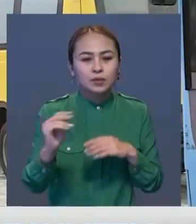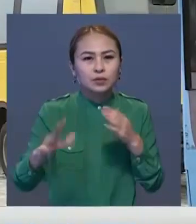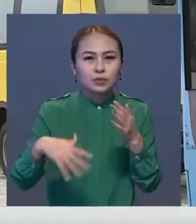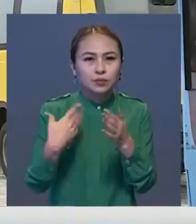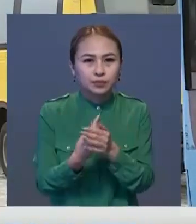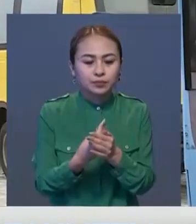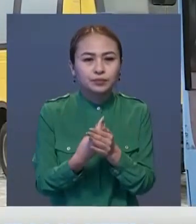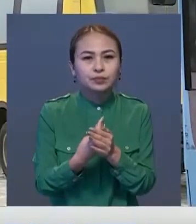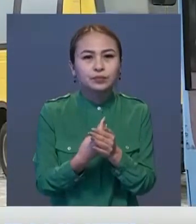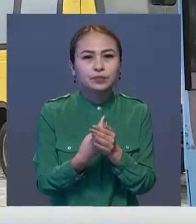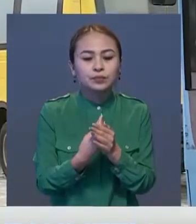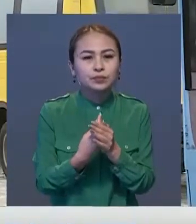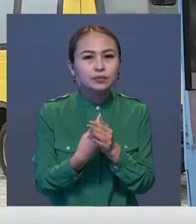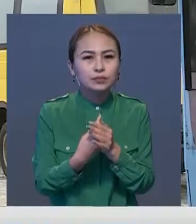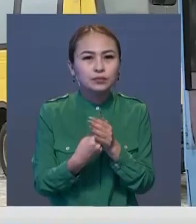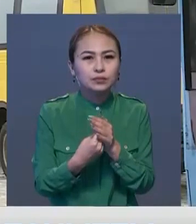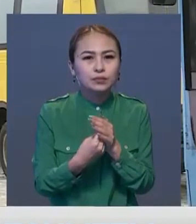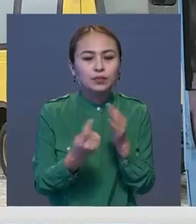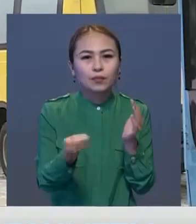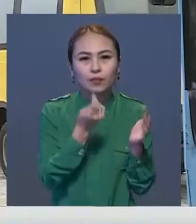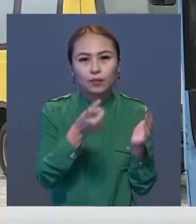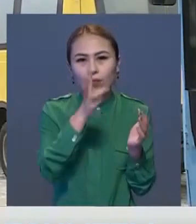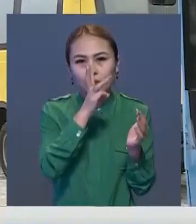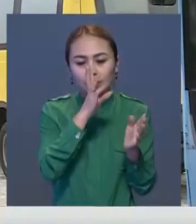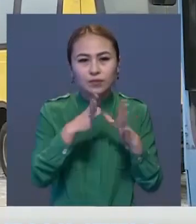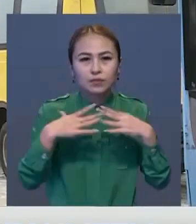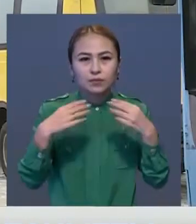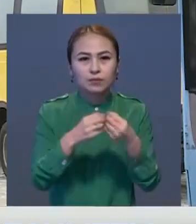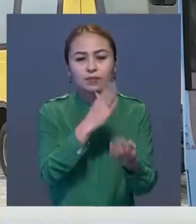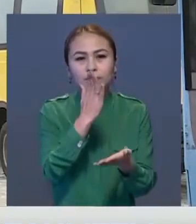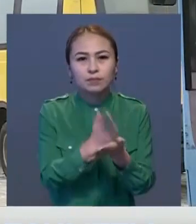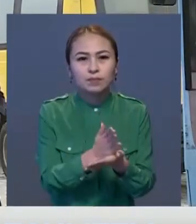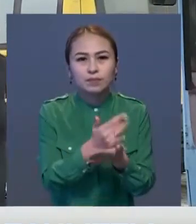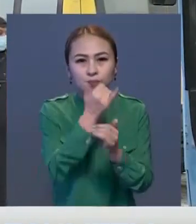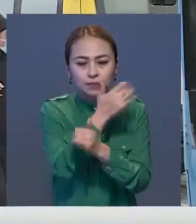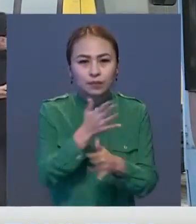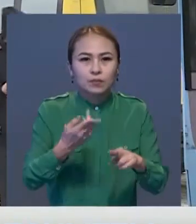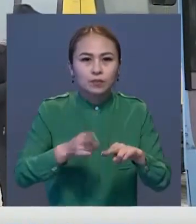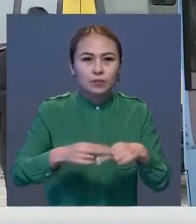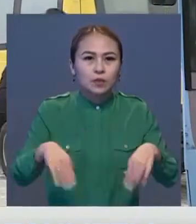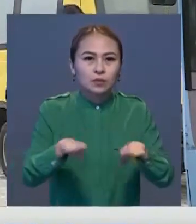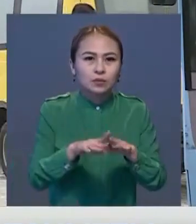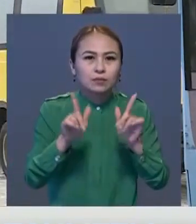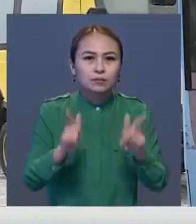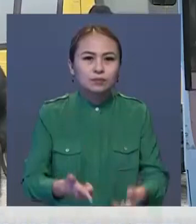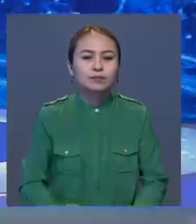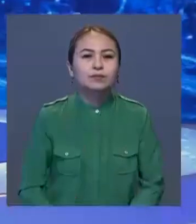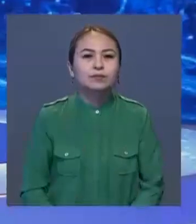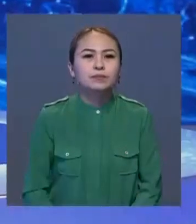төлейді. Ол аз айлықпен мен семьямды бағуға мүмкіншілігім болмады, мен сосын осындайға бардым.